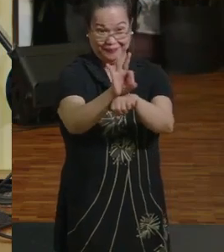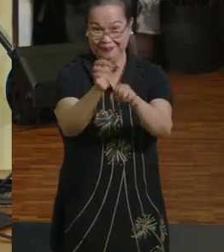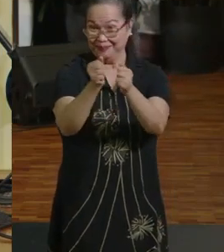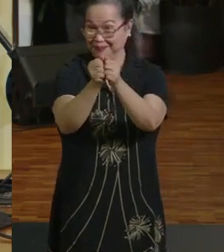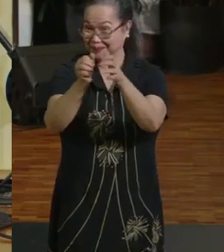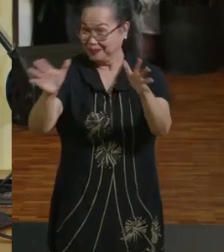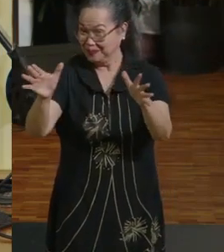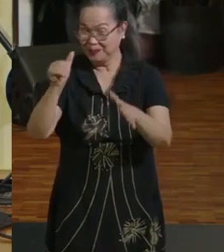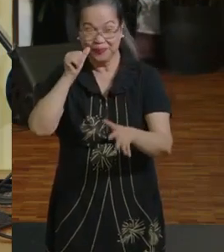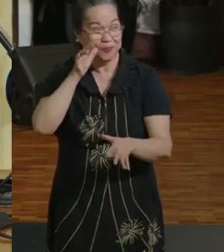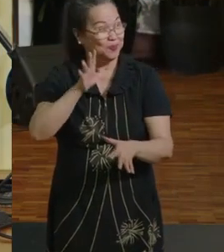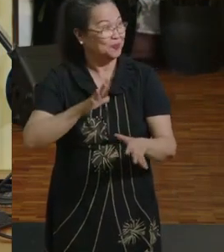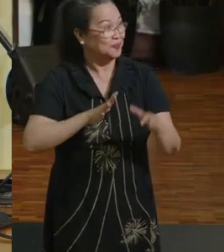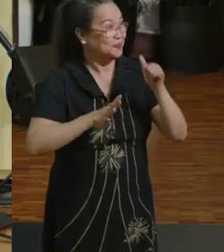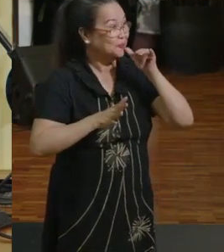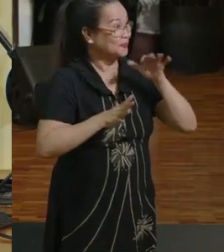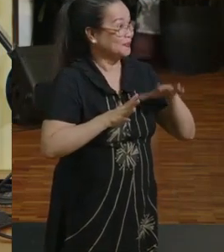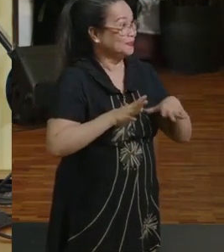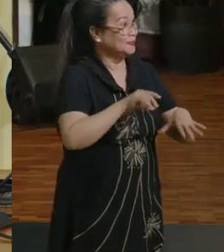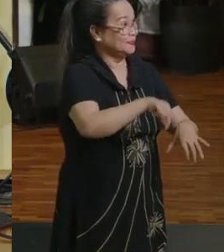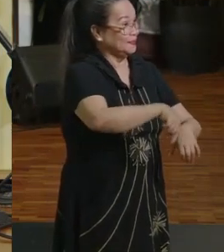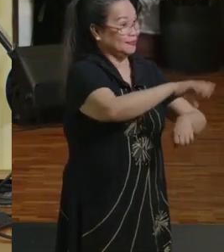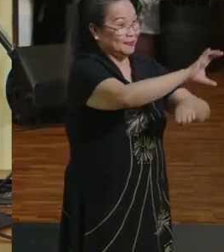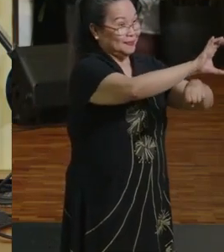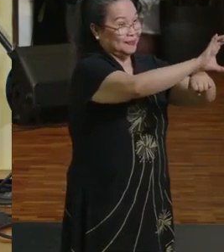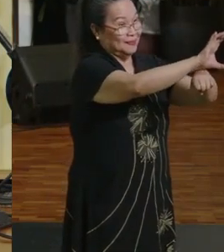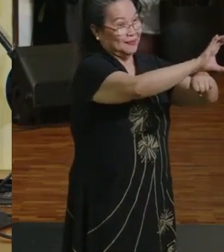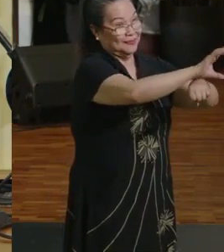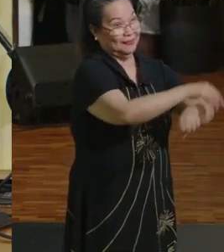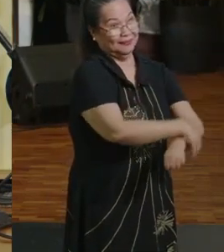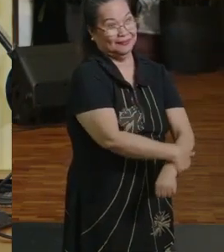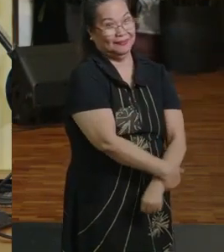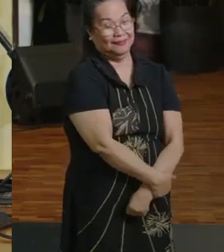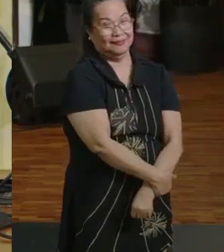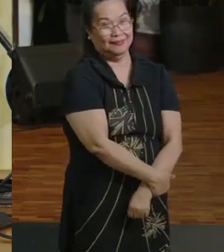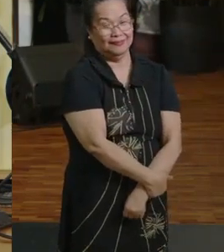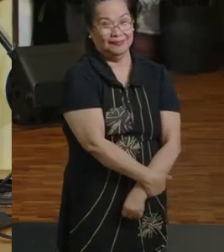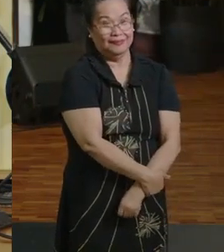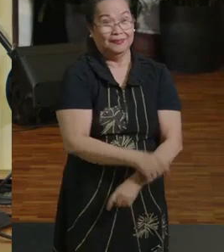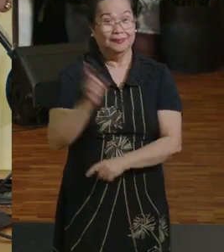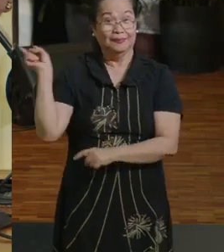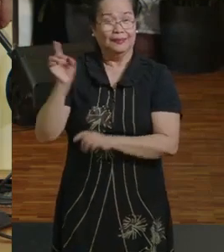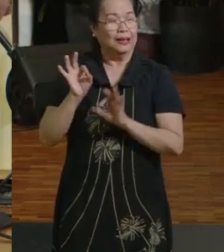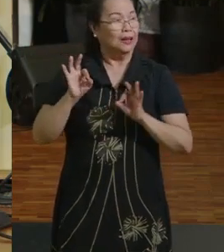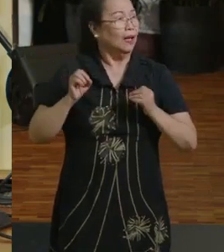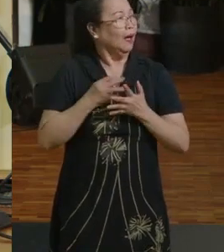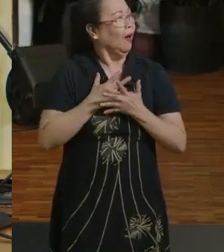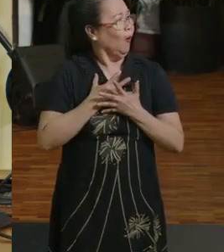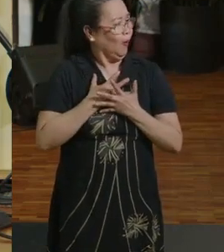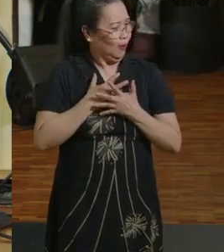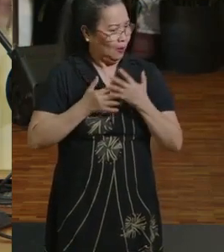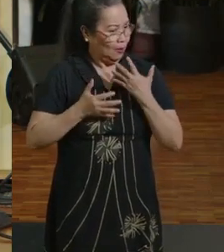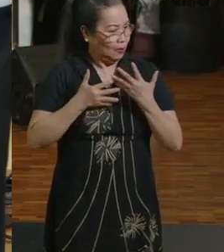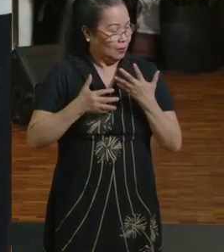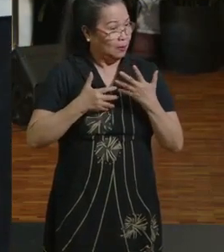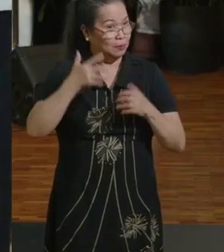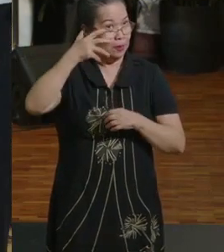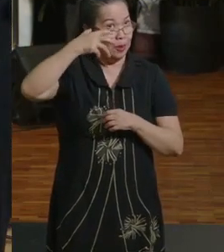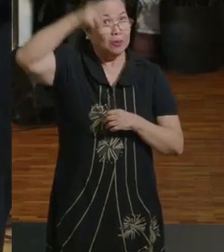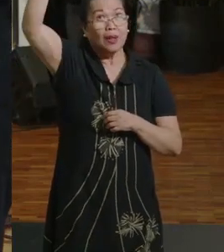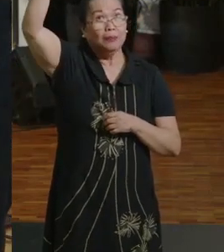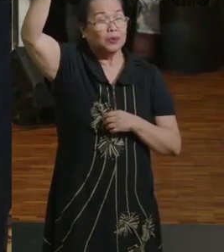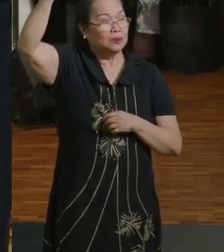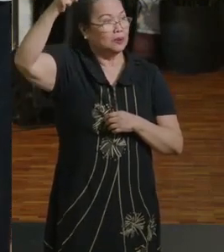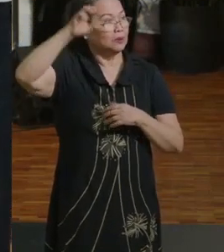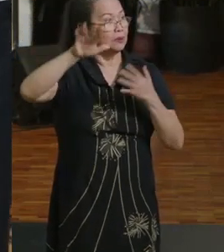mga babae dito sa church natin? Ang kinatatakot ko nga, baka biglang mag-rapture,